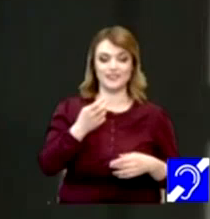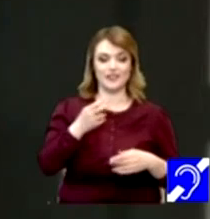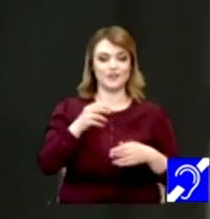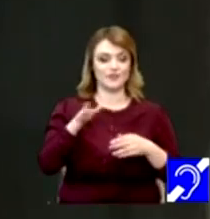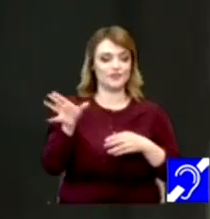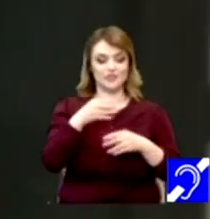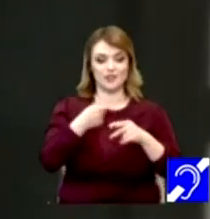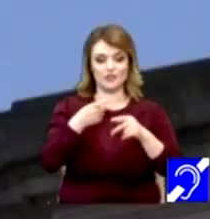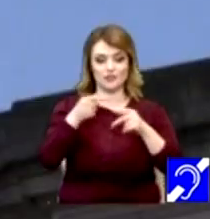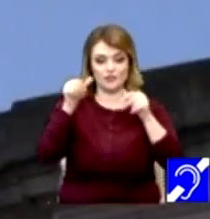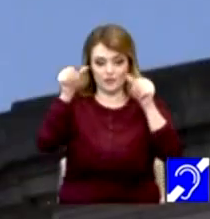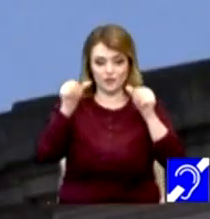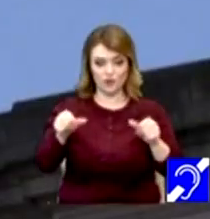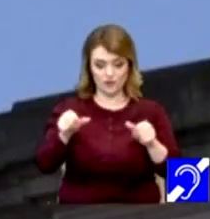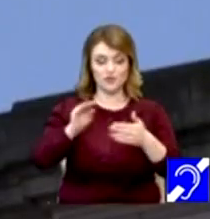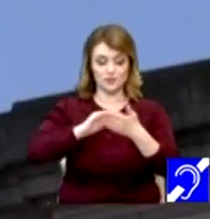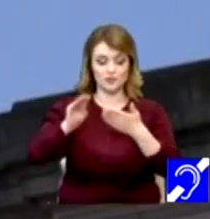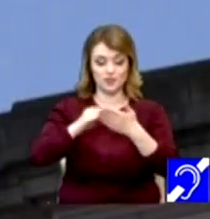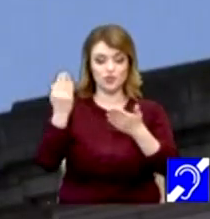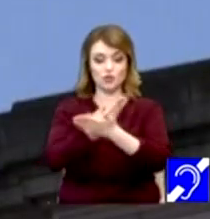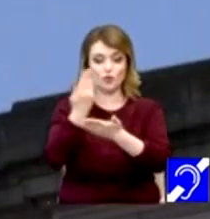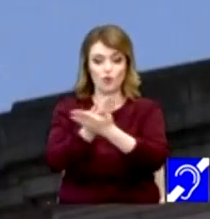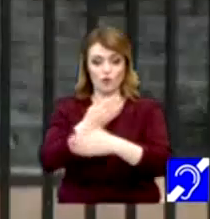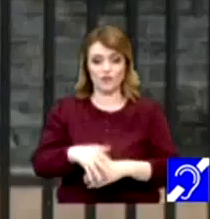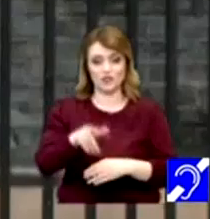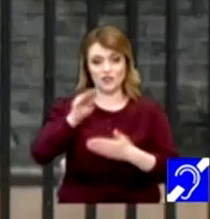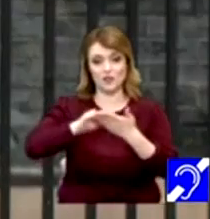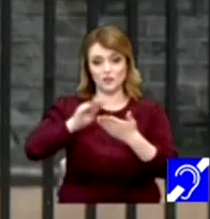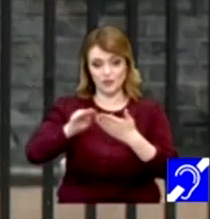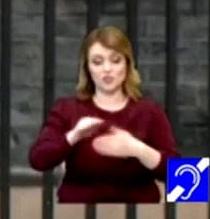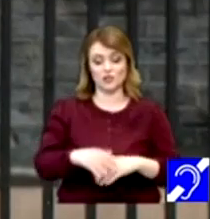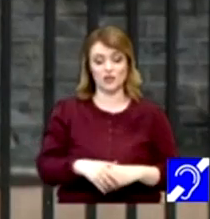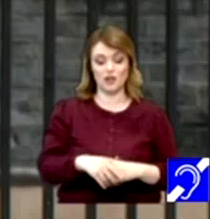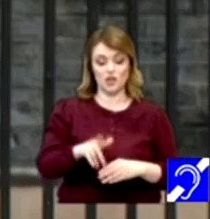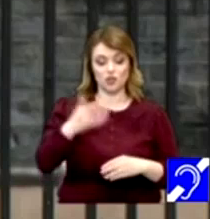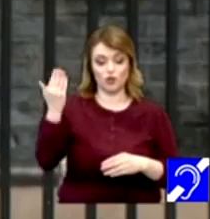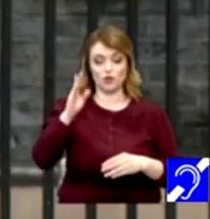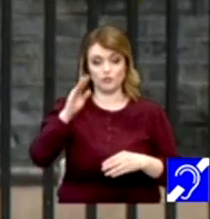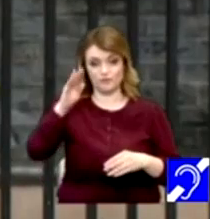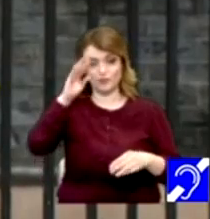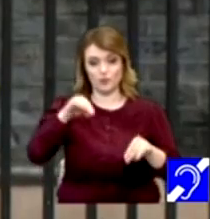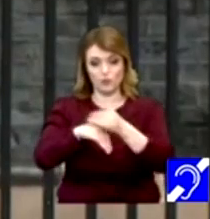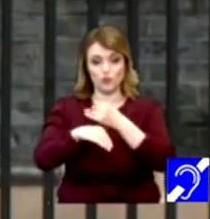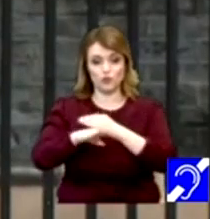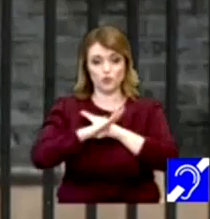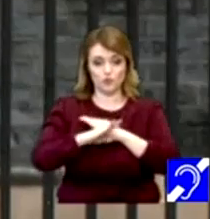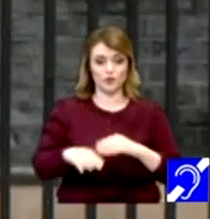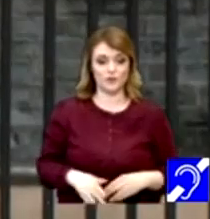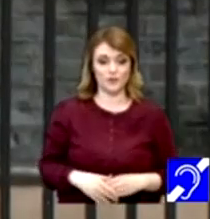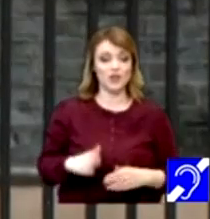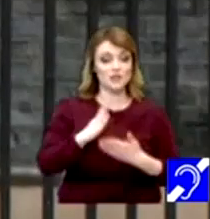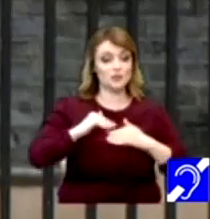sa regina anunță cu adâncă durere moartea iubitului ei soț. So we mourn today with Her Majesty the